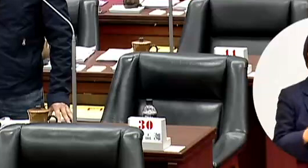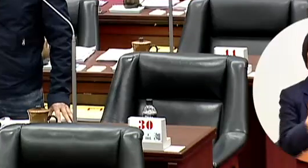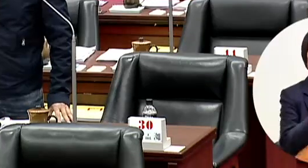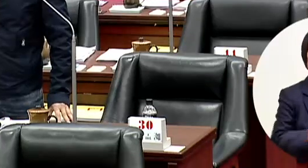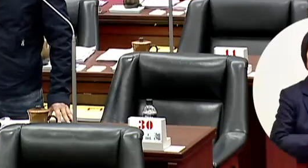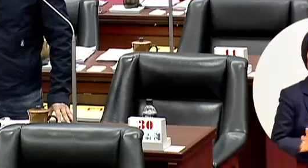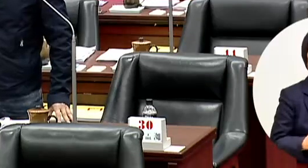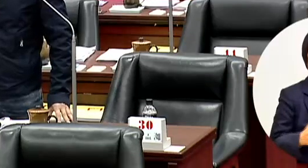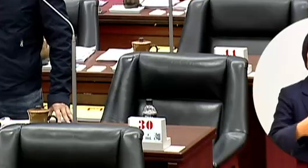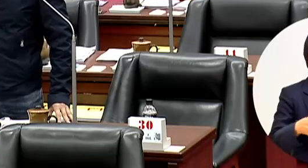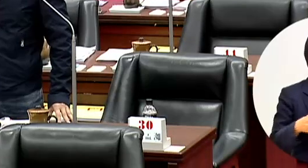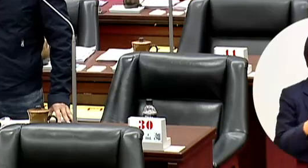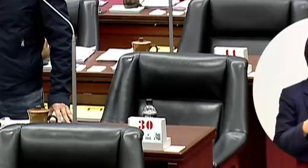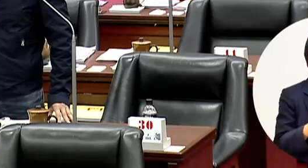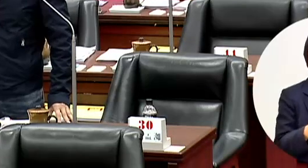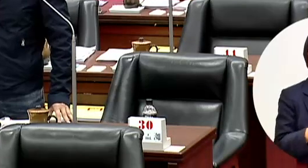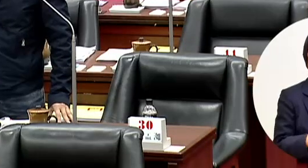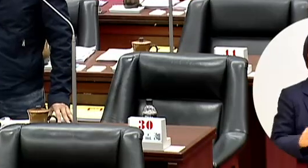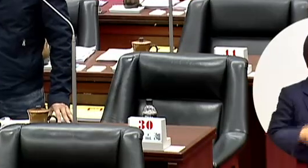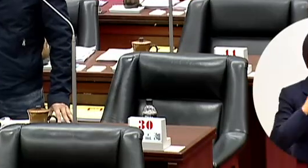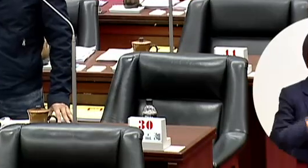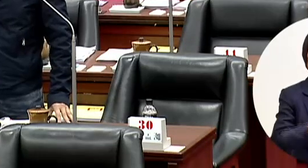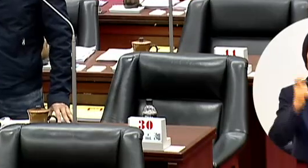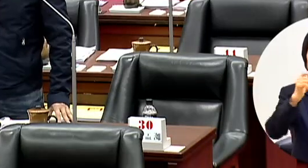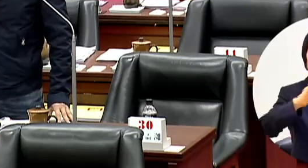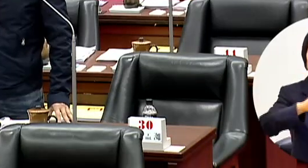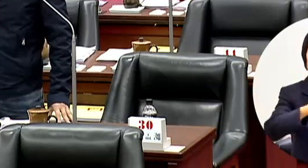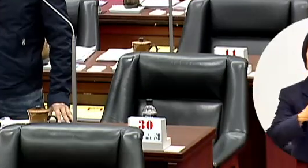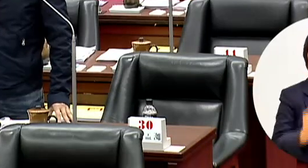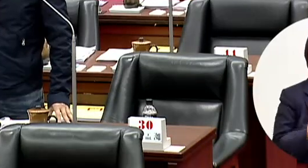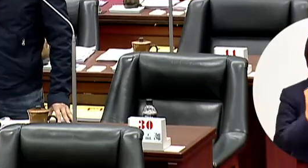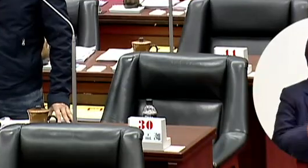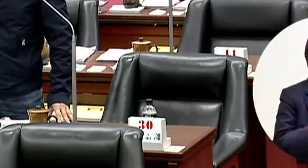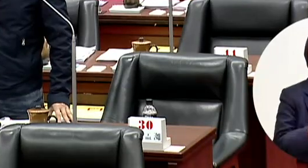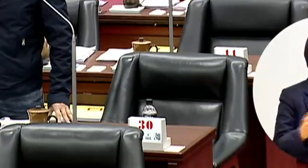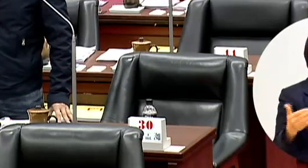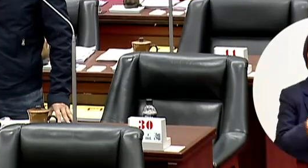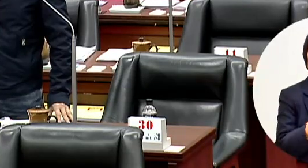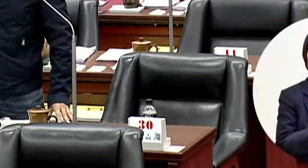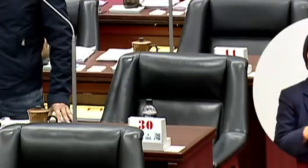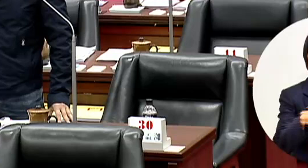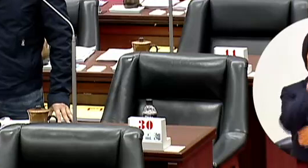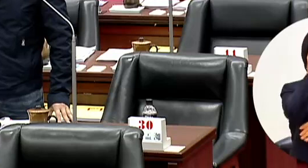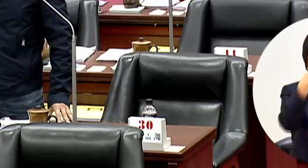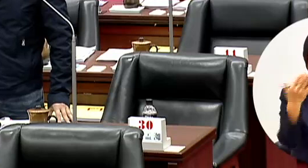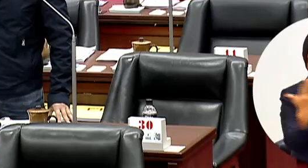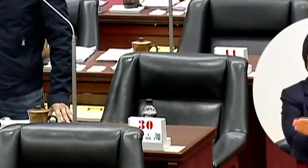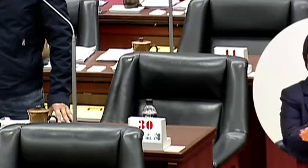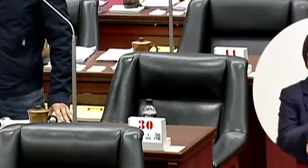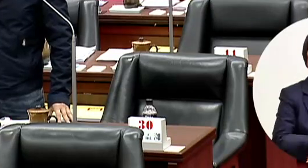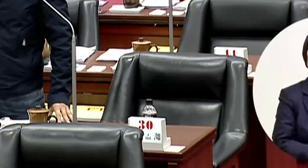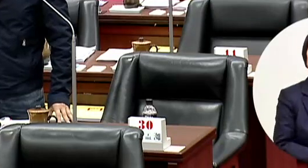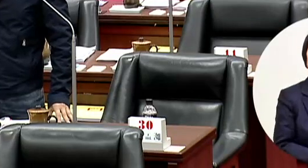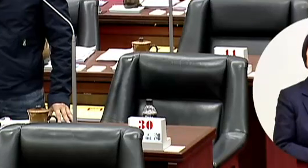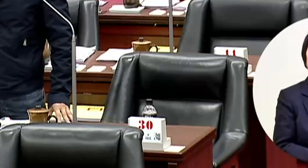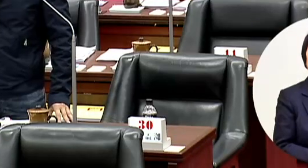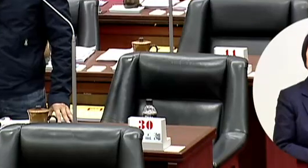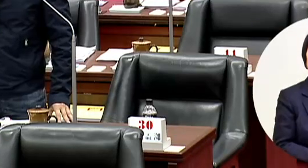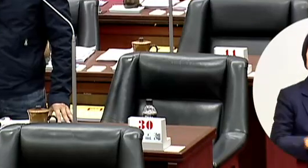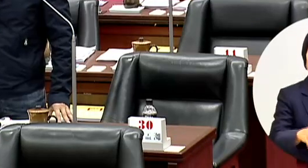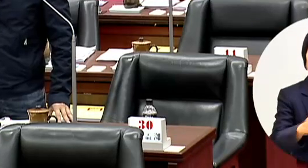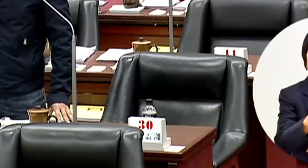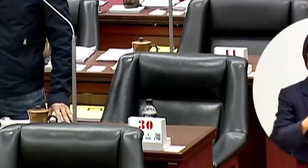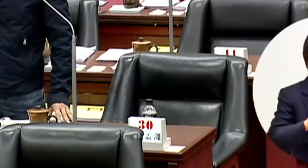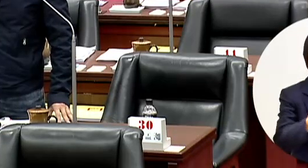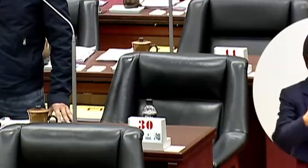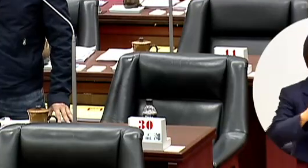的20年来第一次的政党轮替。那政党轮替，我想民主社会不是哪一个党不好，哪一个党